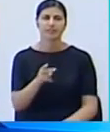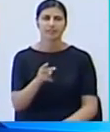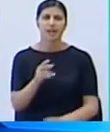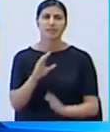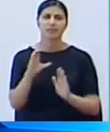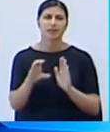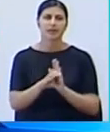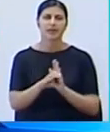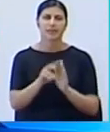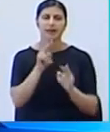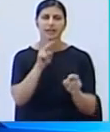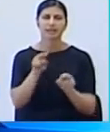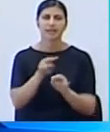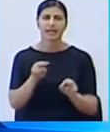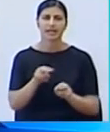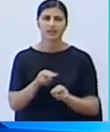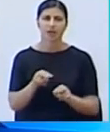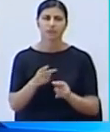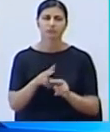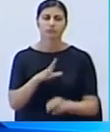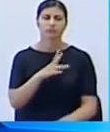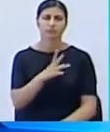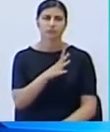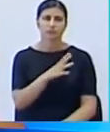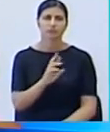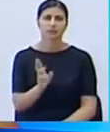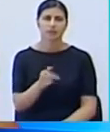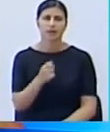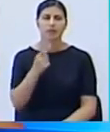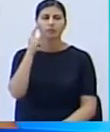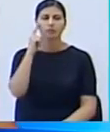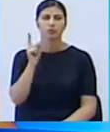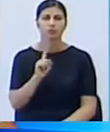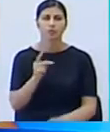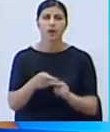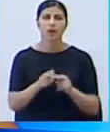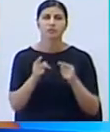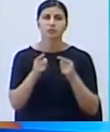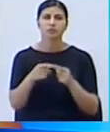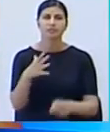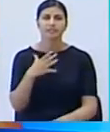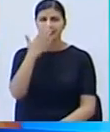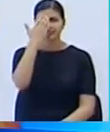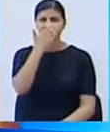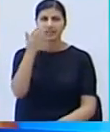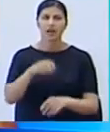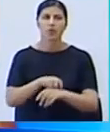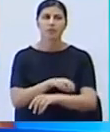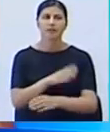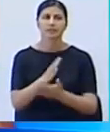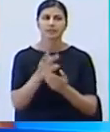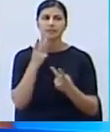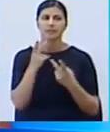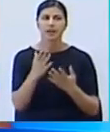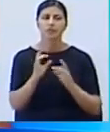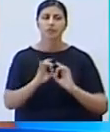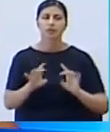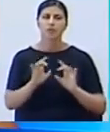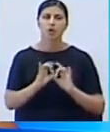ექვემდებარება გადახედვას პრინციპები ექვემდებარება გადახედვას და მიგვაჩნია რომ ამ კუთხით სახალხო პარტიას აქვს კაფიოდ